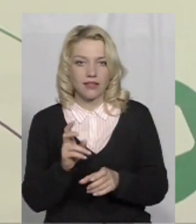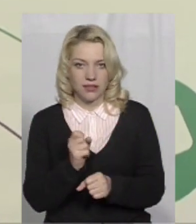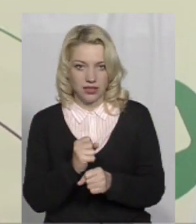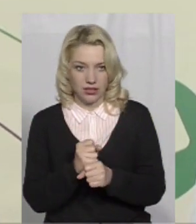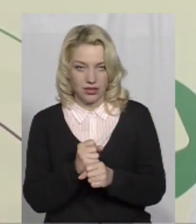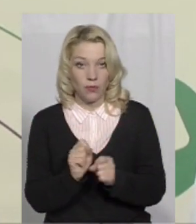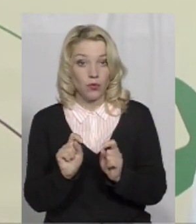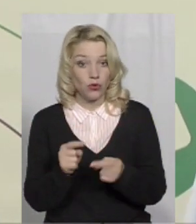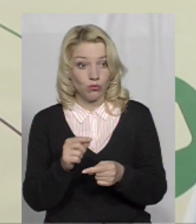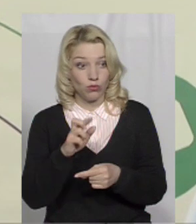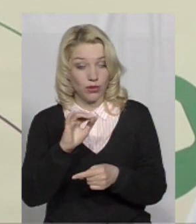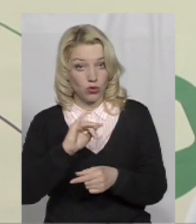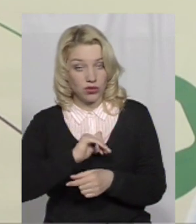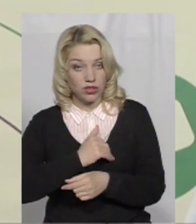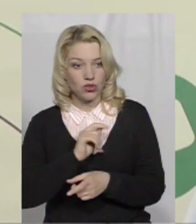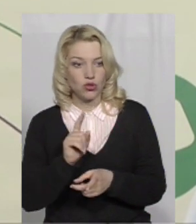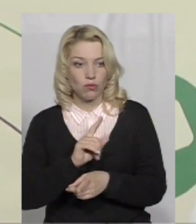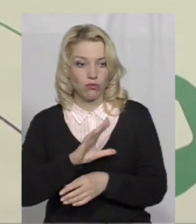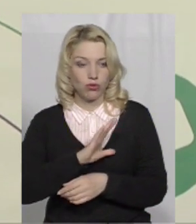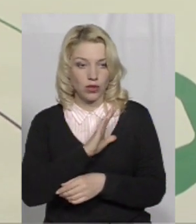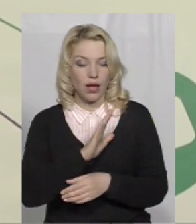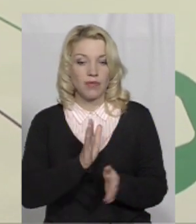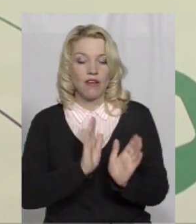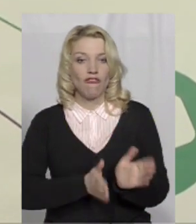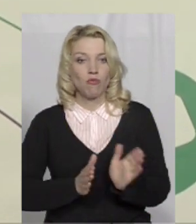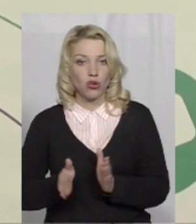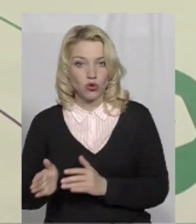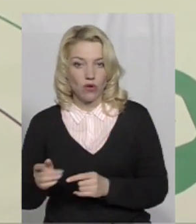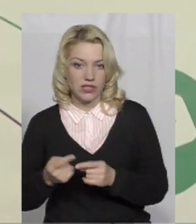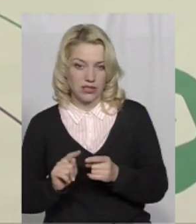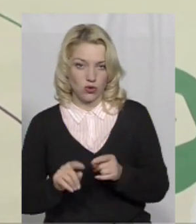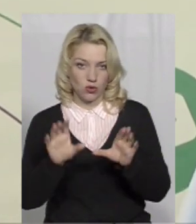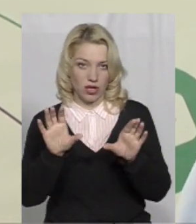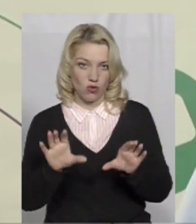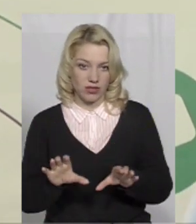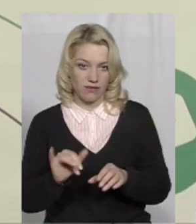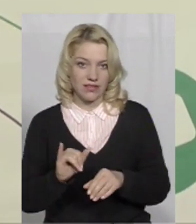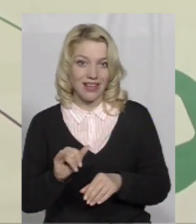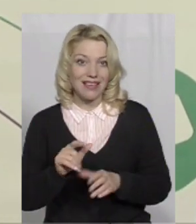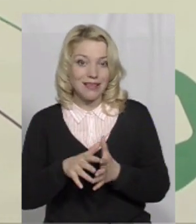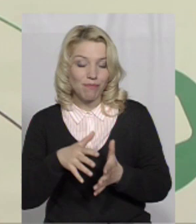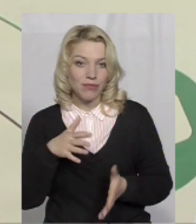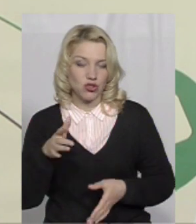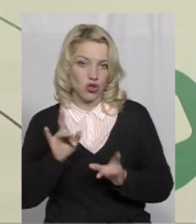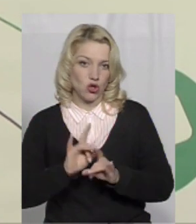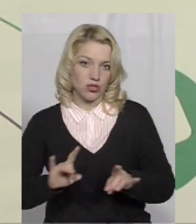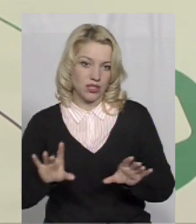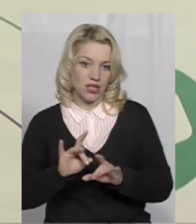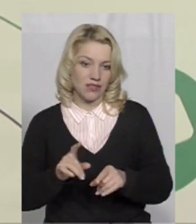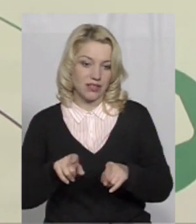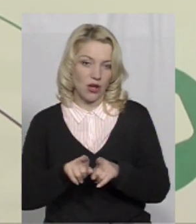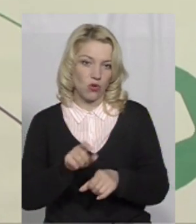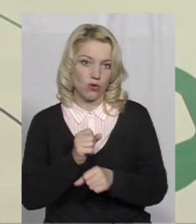Тому хотілося б, щоб була впорядкованість цього законодавства, ну і більш роз'яснювальної такої